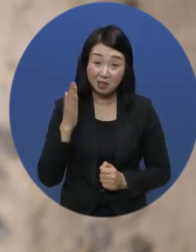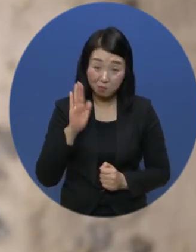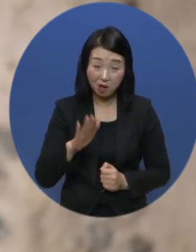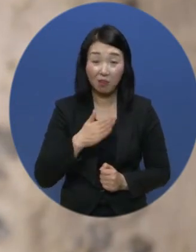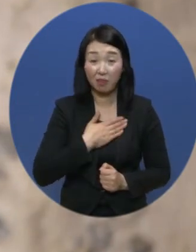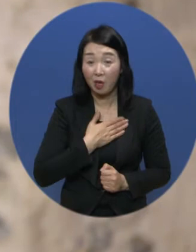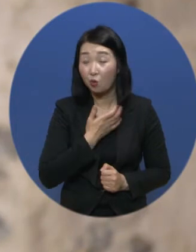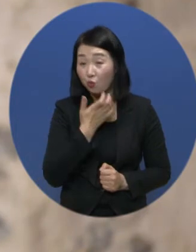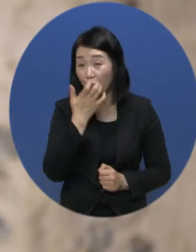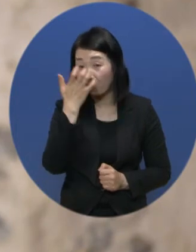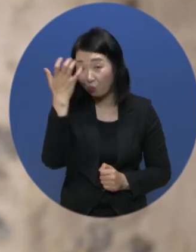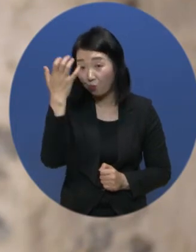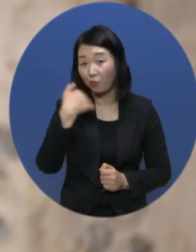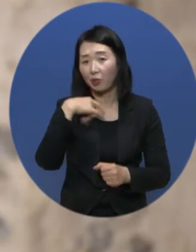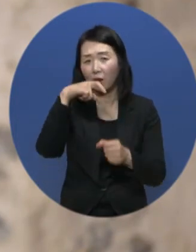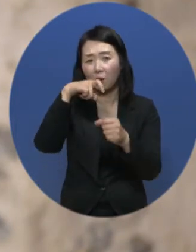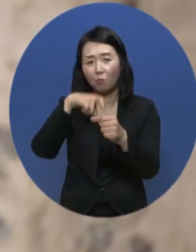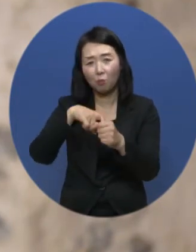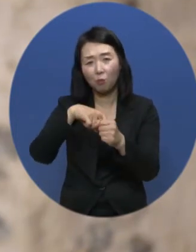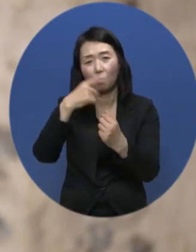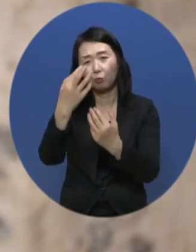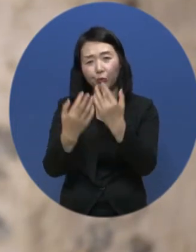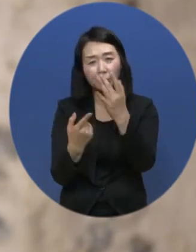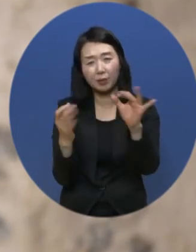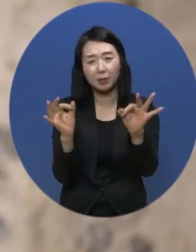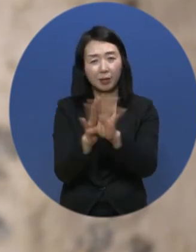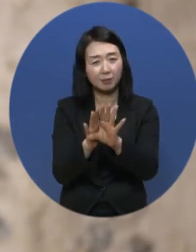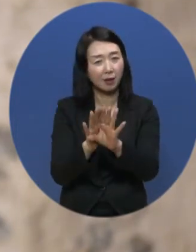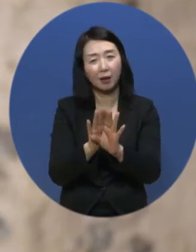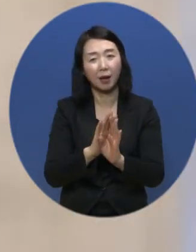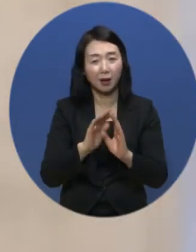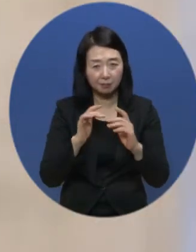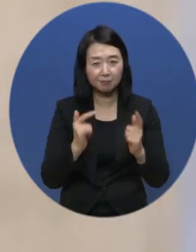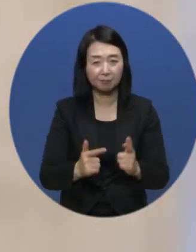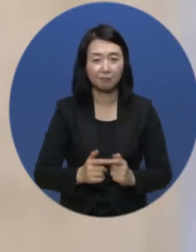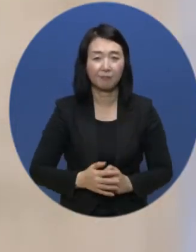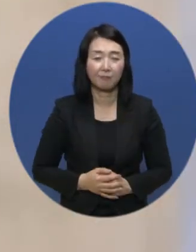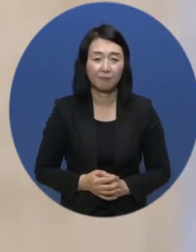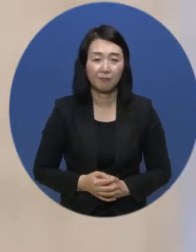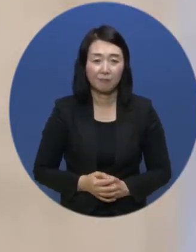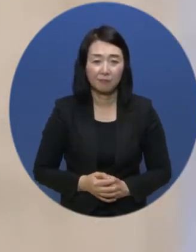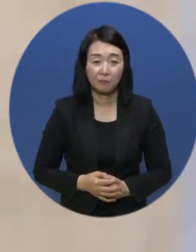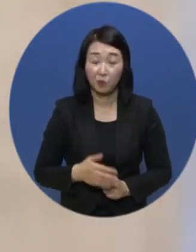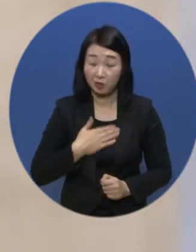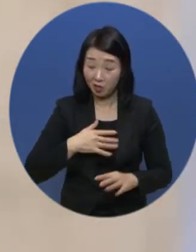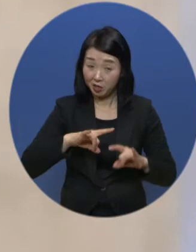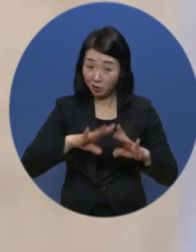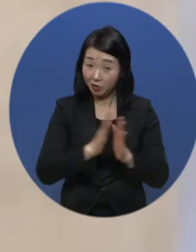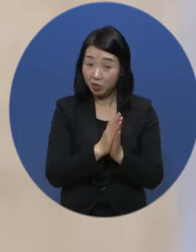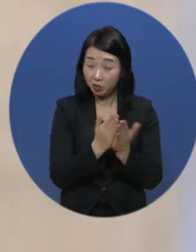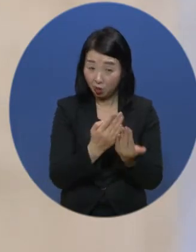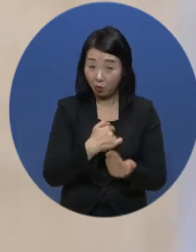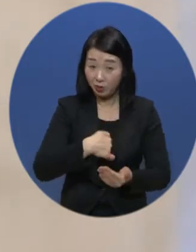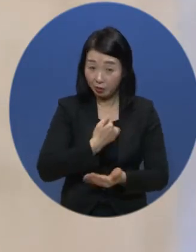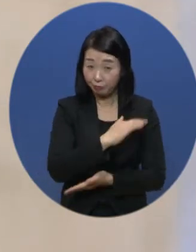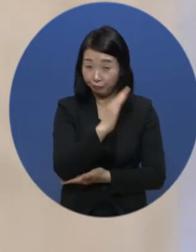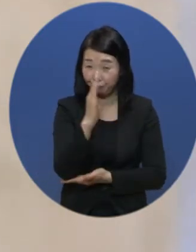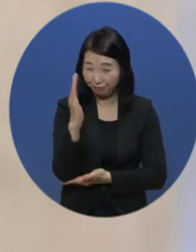제 꿈과 저의 목표마저 불타 사라진 것은 아닙니다. 전 전자책으로 자서전을 내고 난